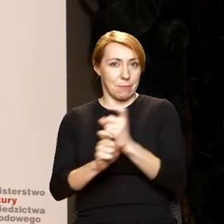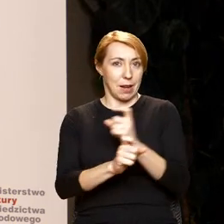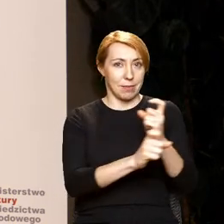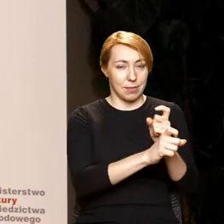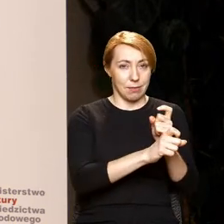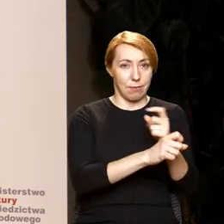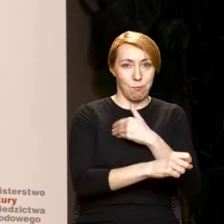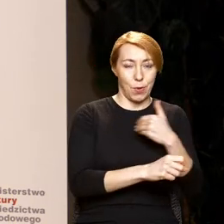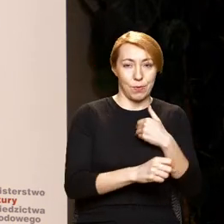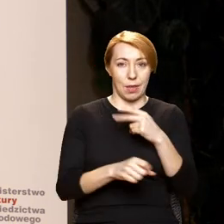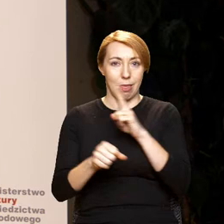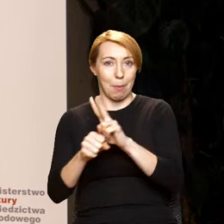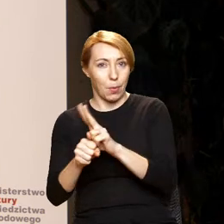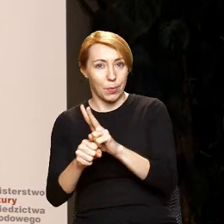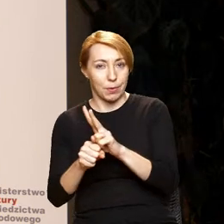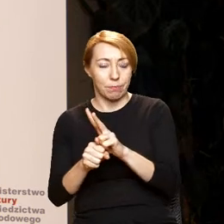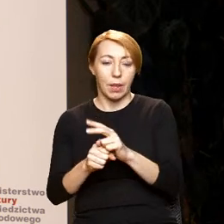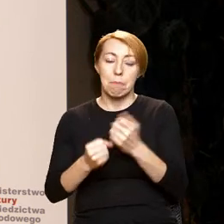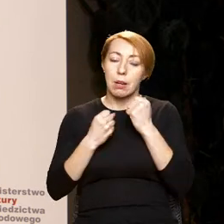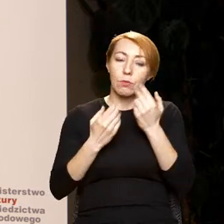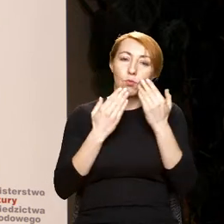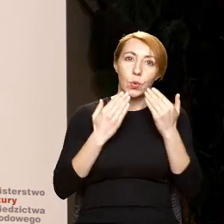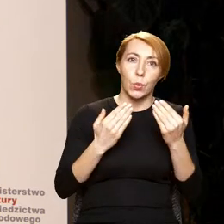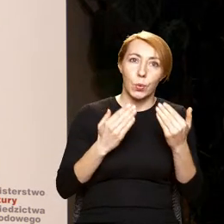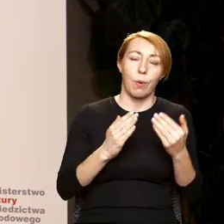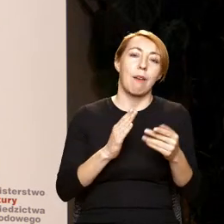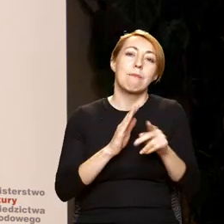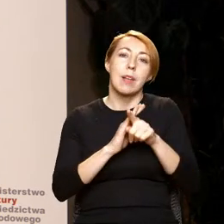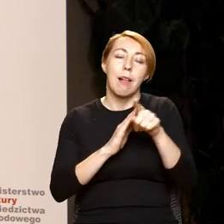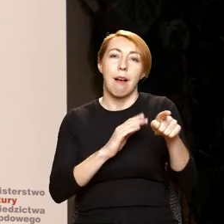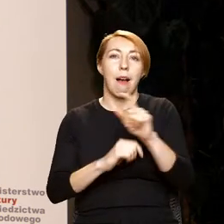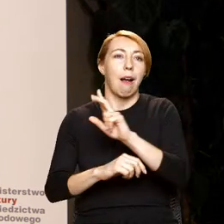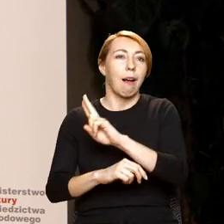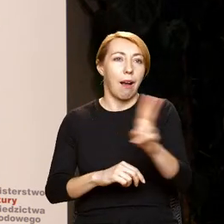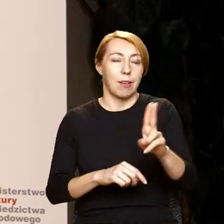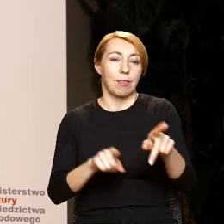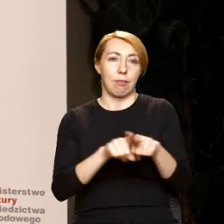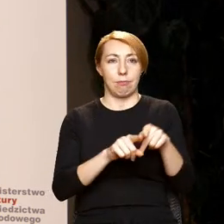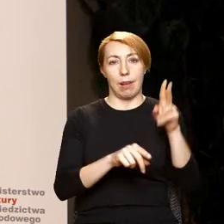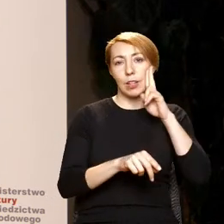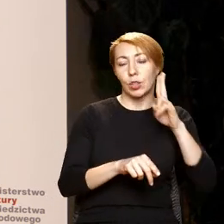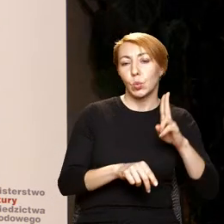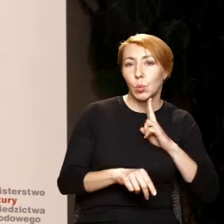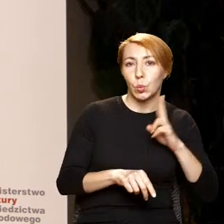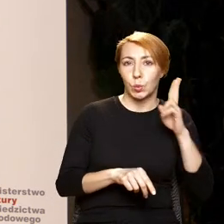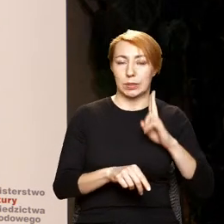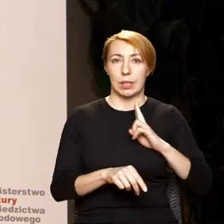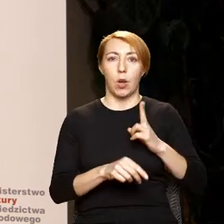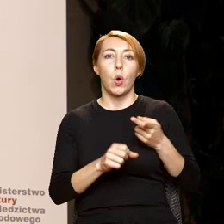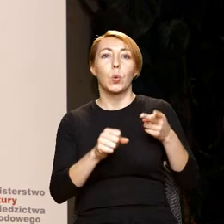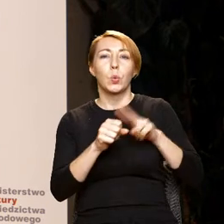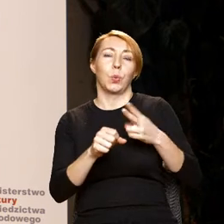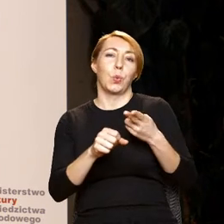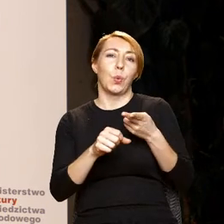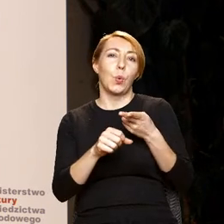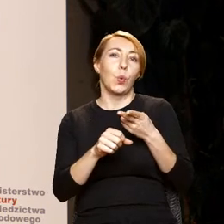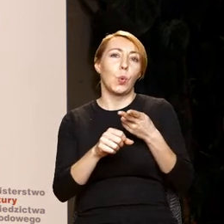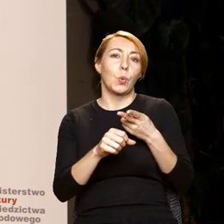Chciałabym wyrazić swoją wdzięczność wobec wszystkich osób i instytucji, które zaangażowane